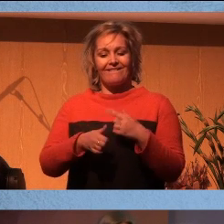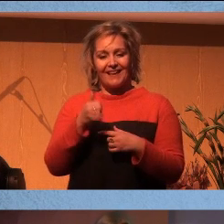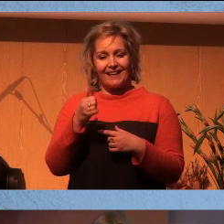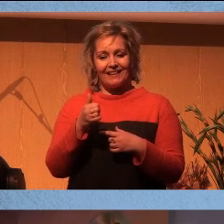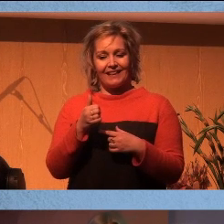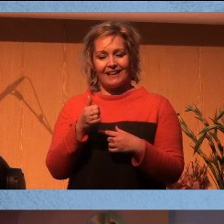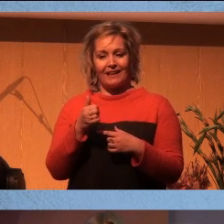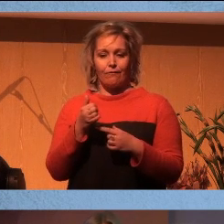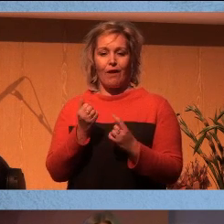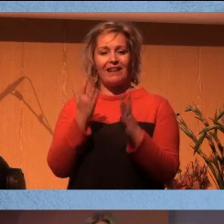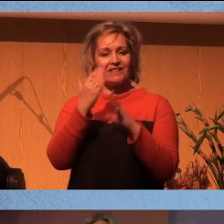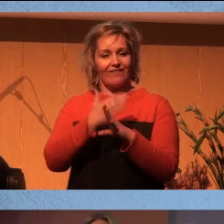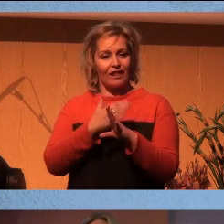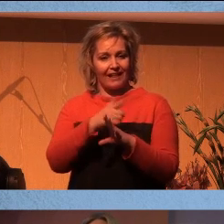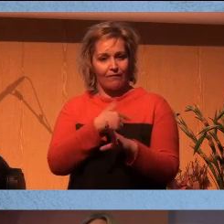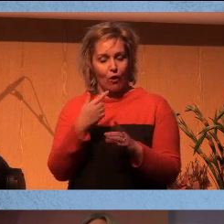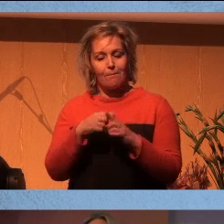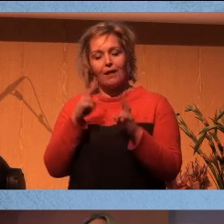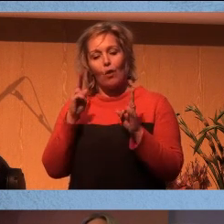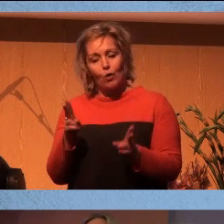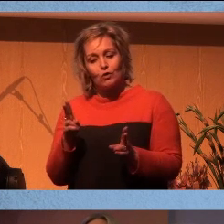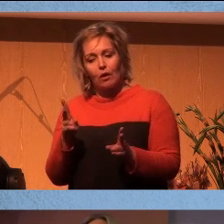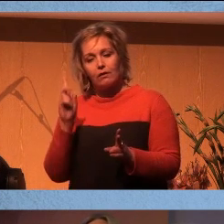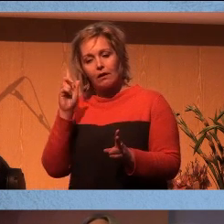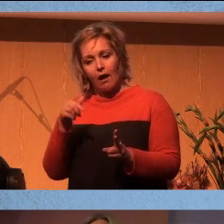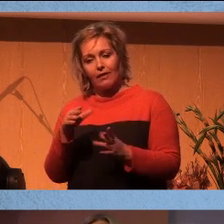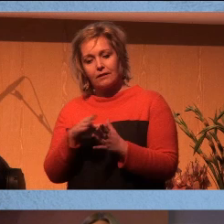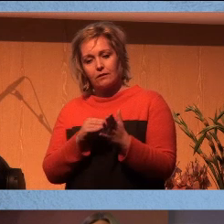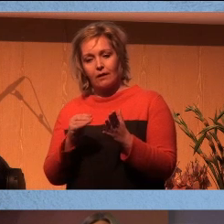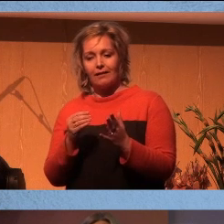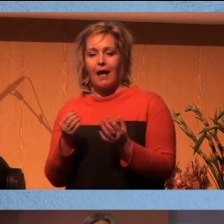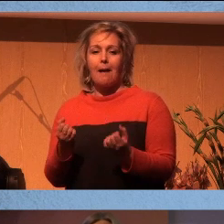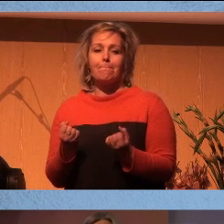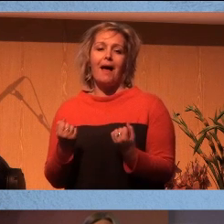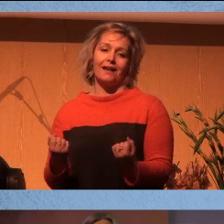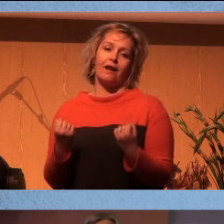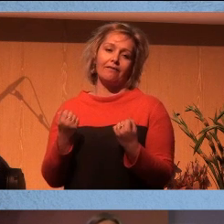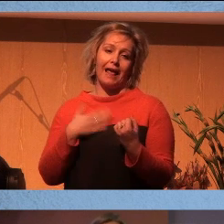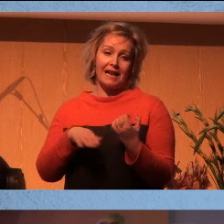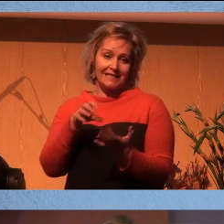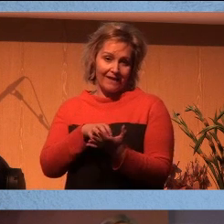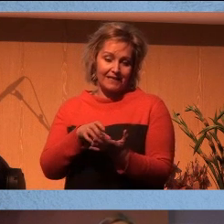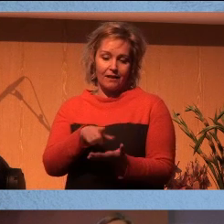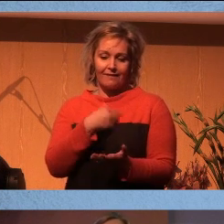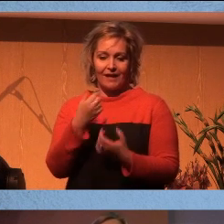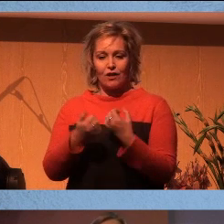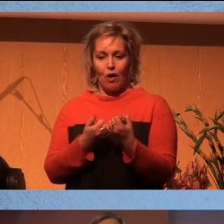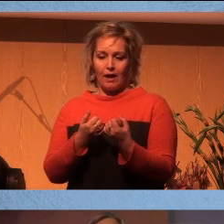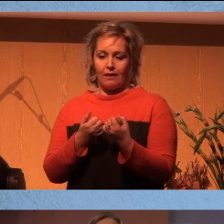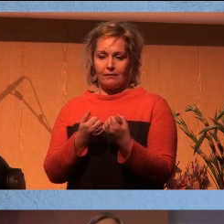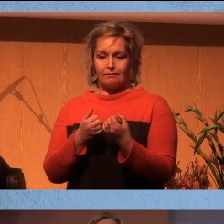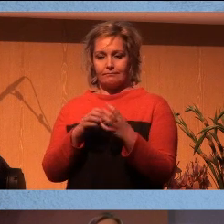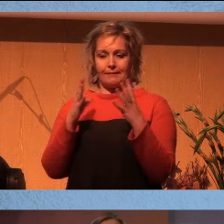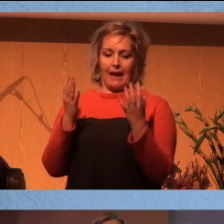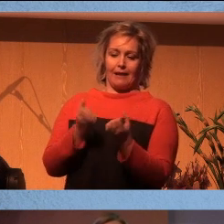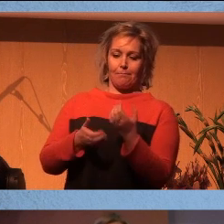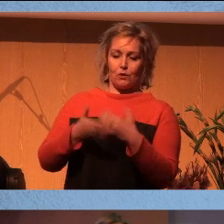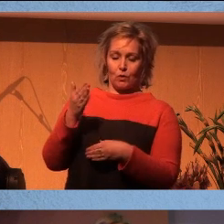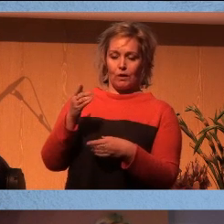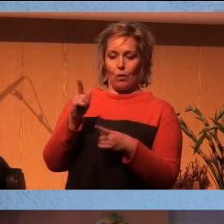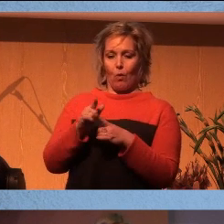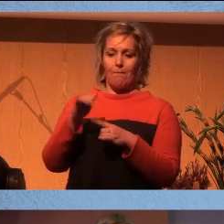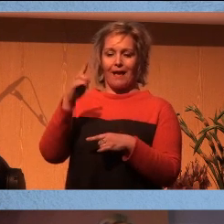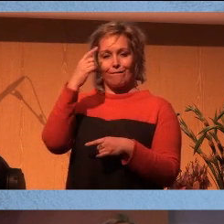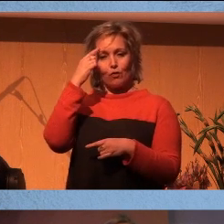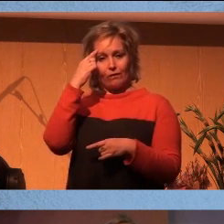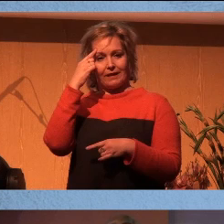for livskvaliteten vår, men ikke minst at det kan føre til et bærekraftig helsevesen ved at vi gjør bedre helsebeslutninger kanskje, og har en mer